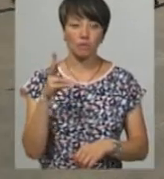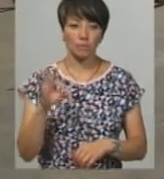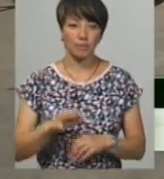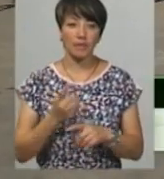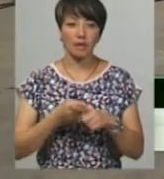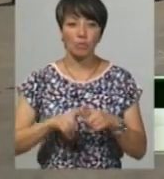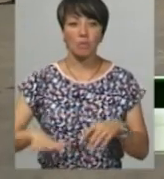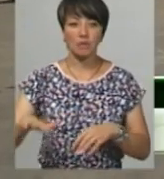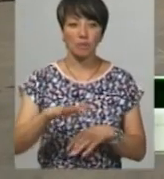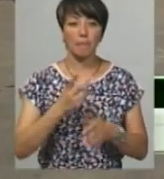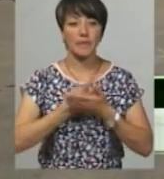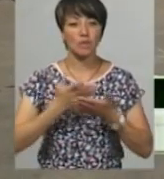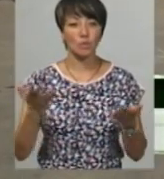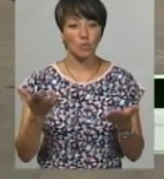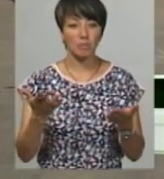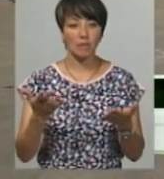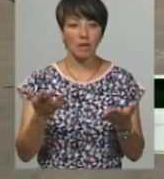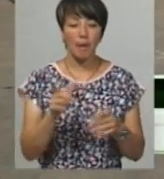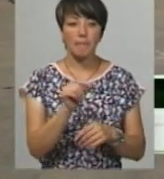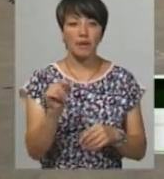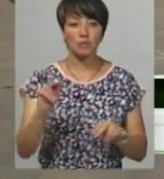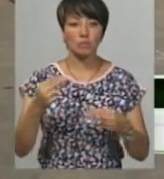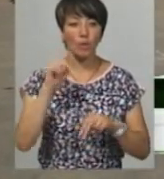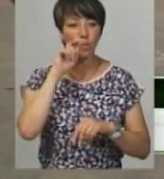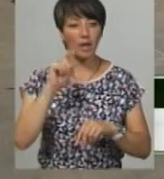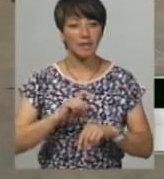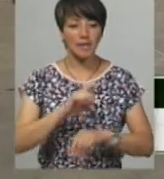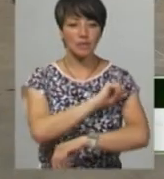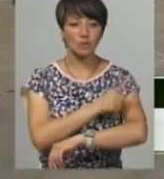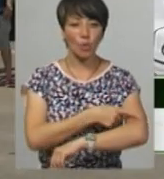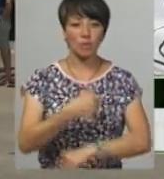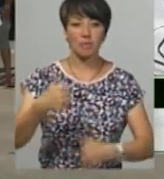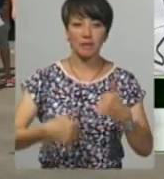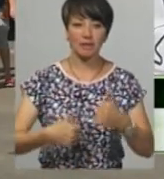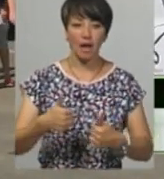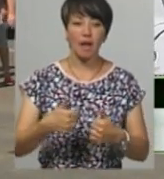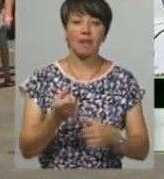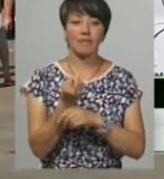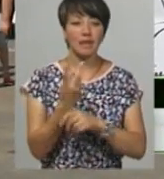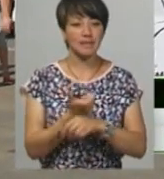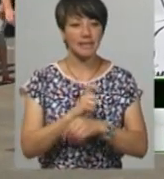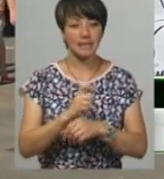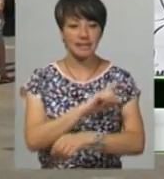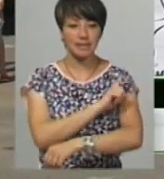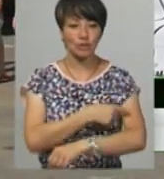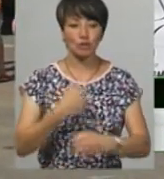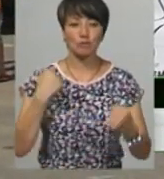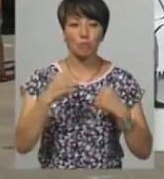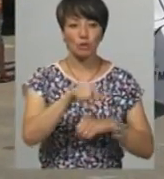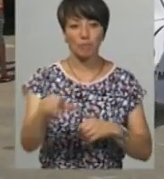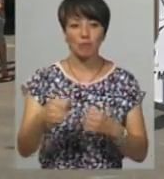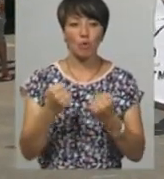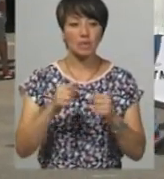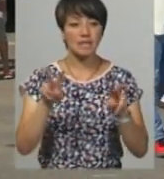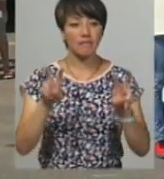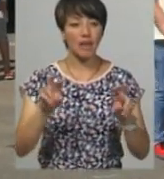цьому майданчику ми презентуємо парний чемпіонат України зі стронгмену «Багатирські ігри». 12 найсильніших спортсменів, які будуть боротися